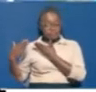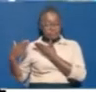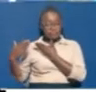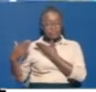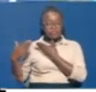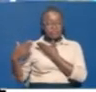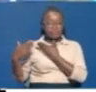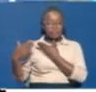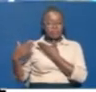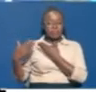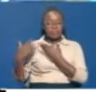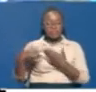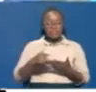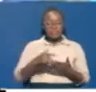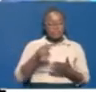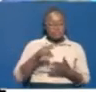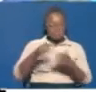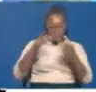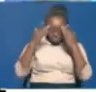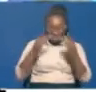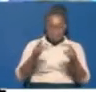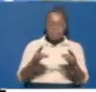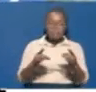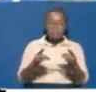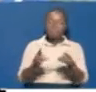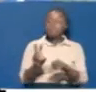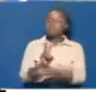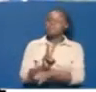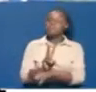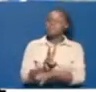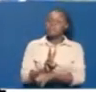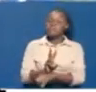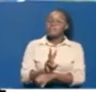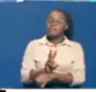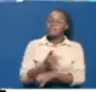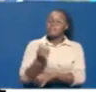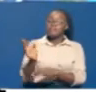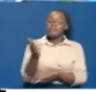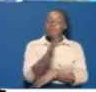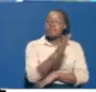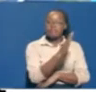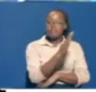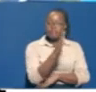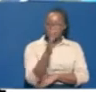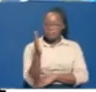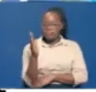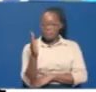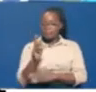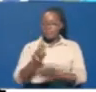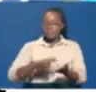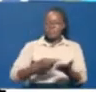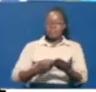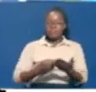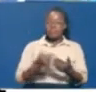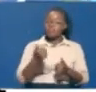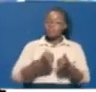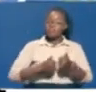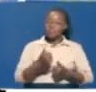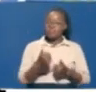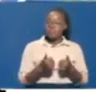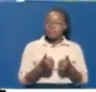how undertaking is the value for forest resource, which of course